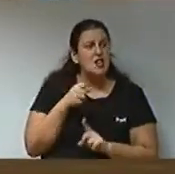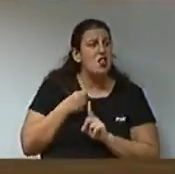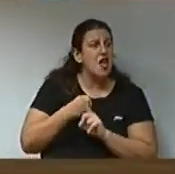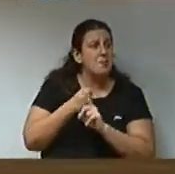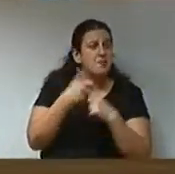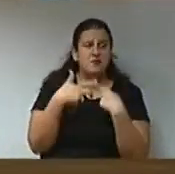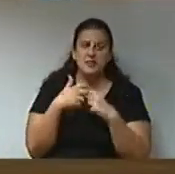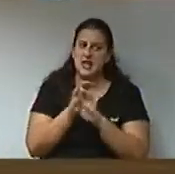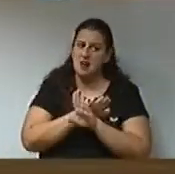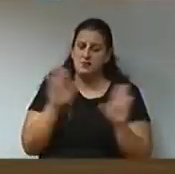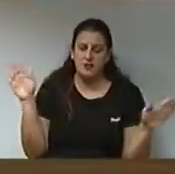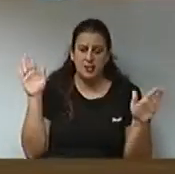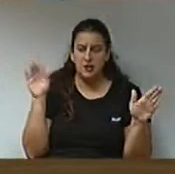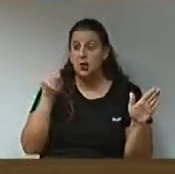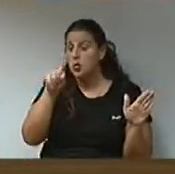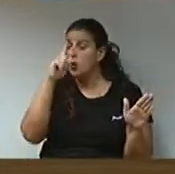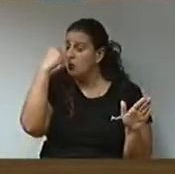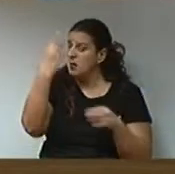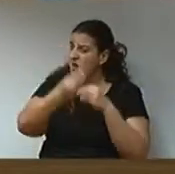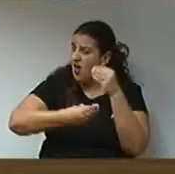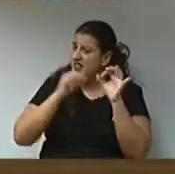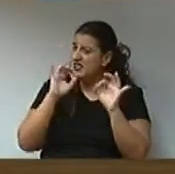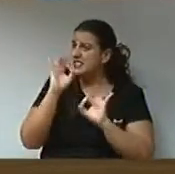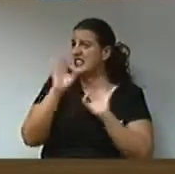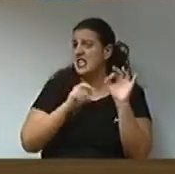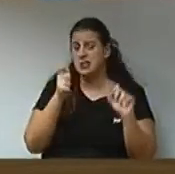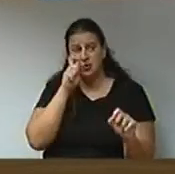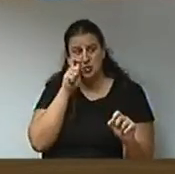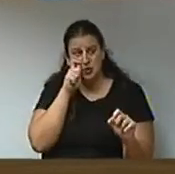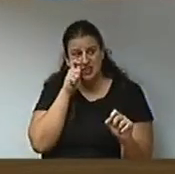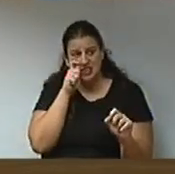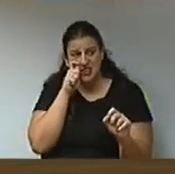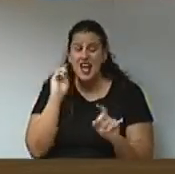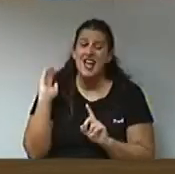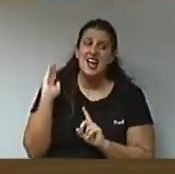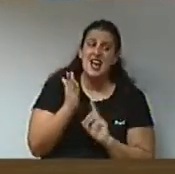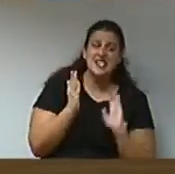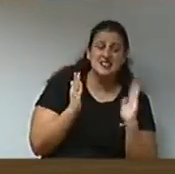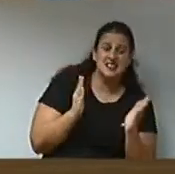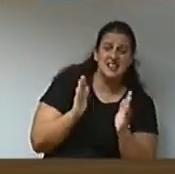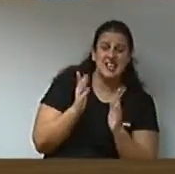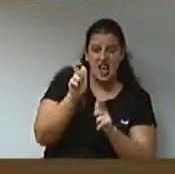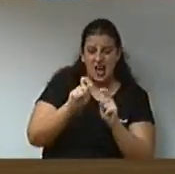fiscal. Vostè és el primer que el practica en la tasa turística. Deixes de castigar a uns i a altres